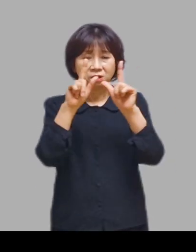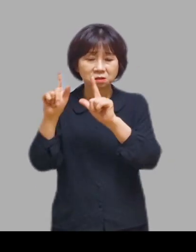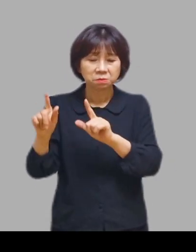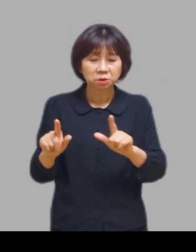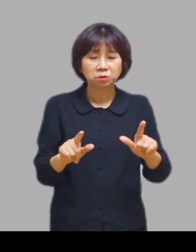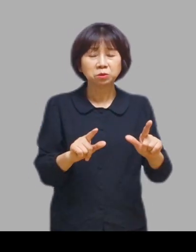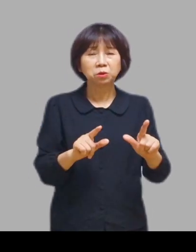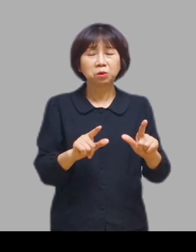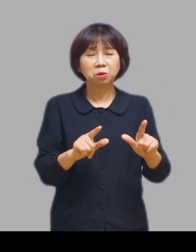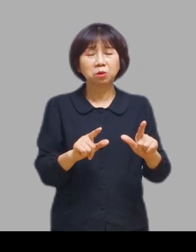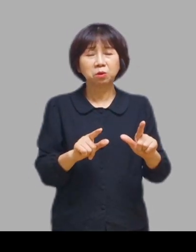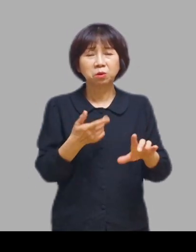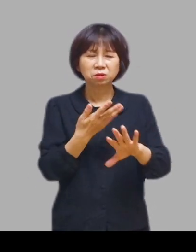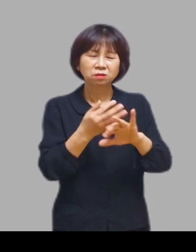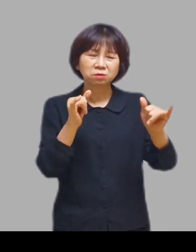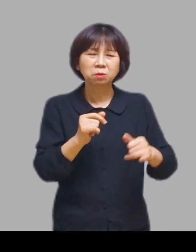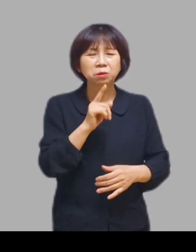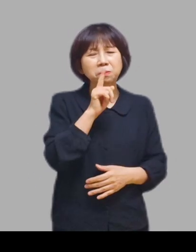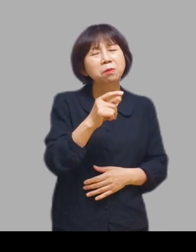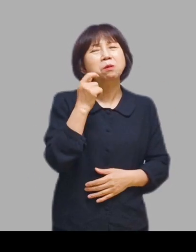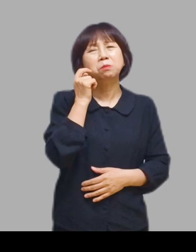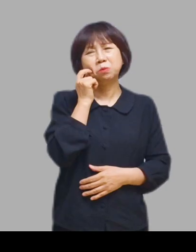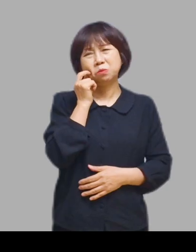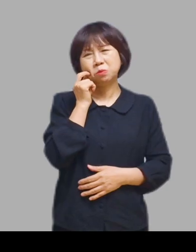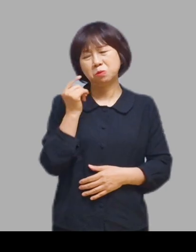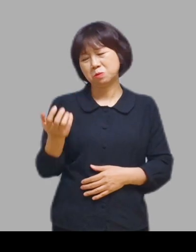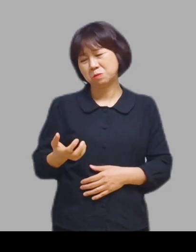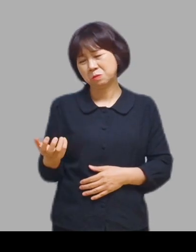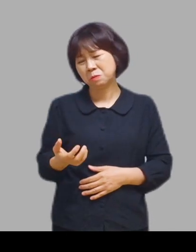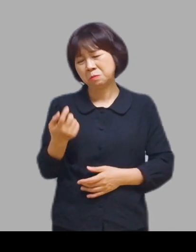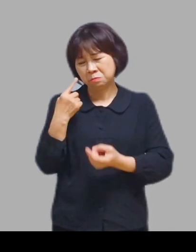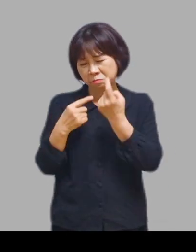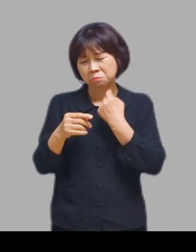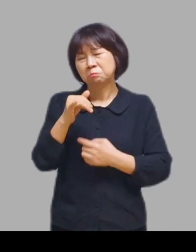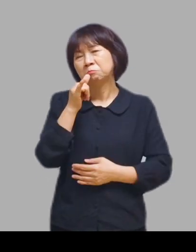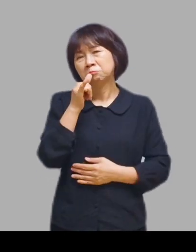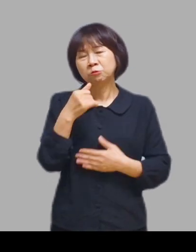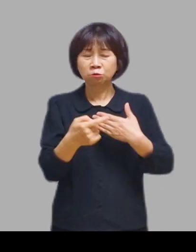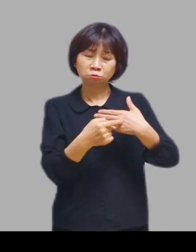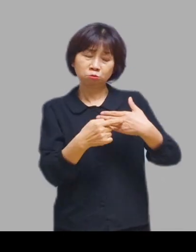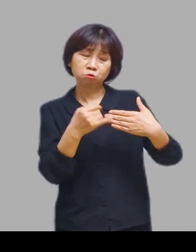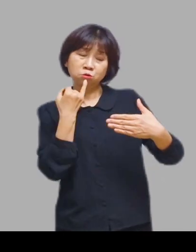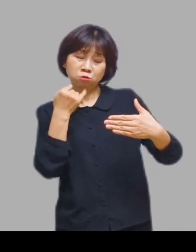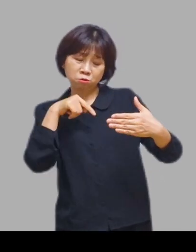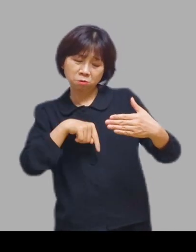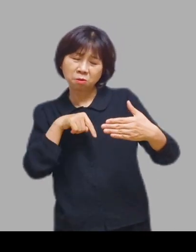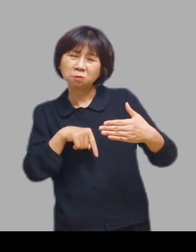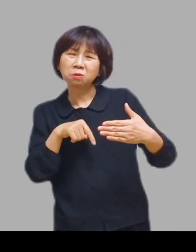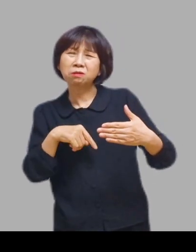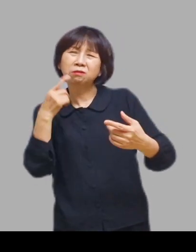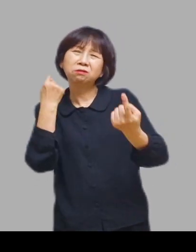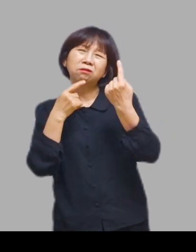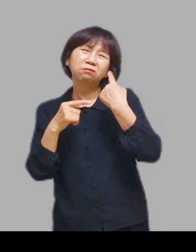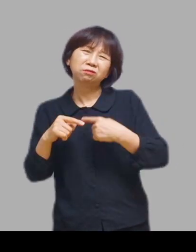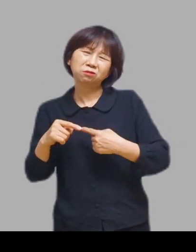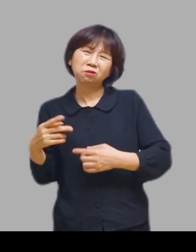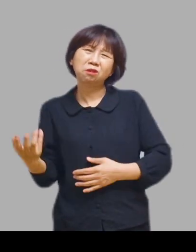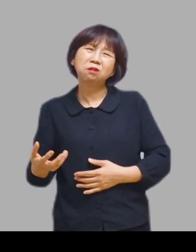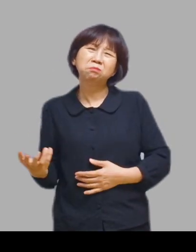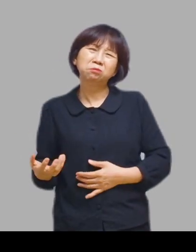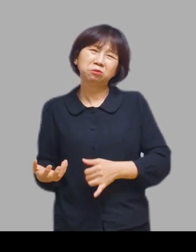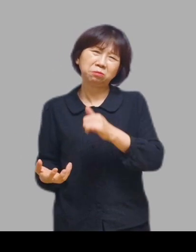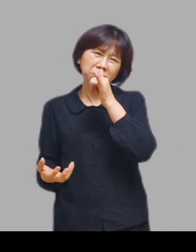보면요, 누구에게나 말하지 못한 아픔이 있어요. 겉으로는 아무 일 없는 것처럼 보이지만 이미 그 마음속에는요, 또